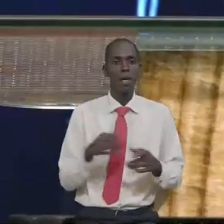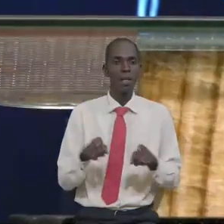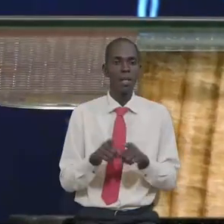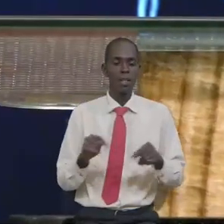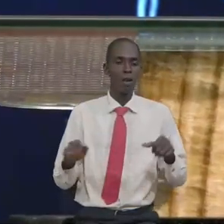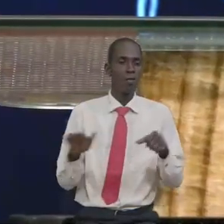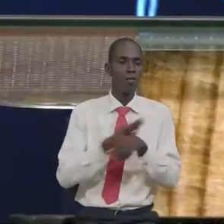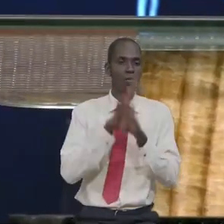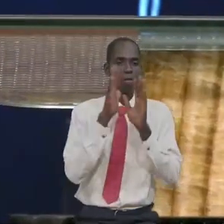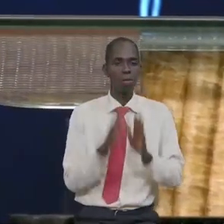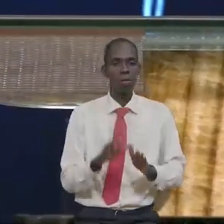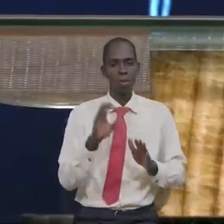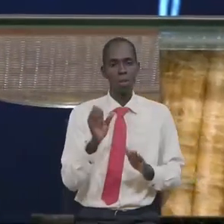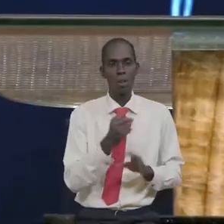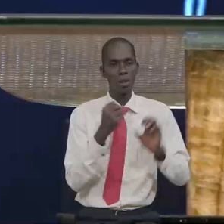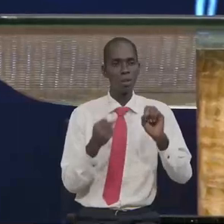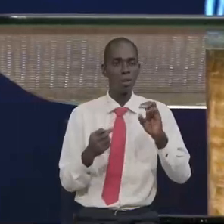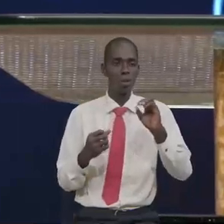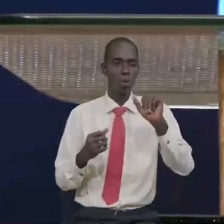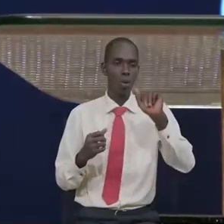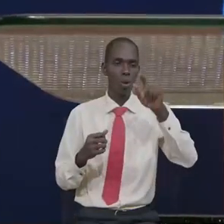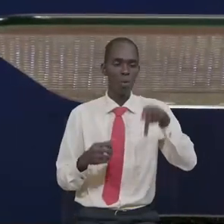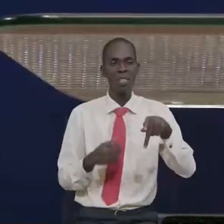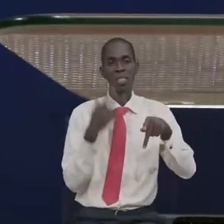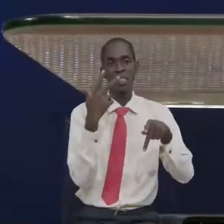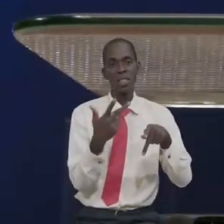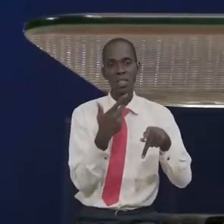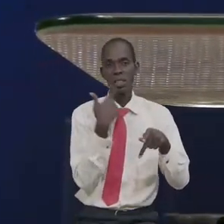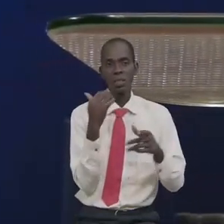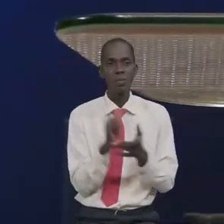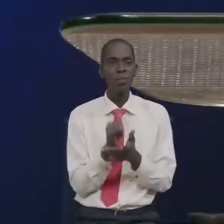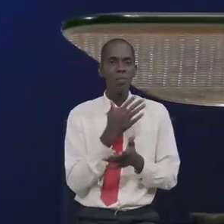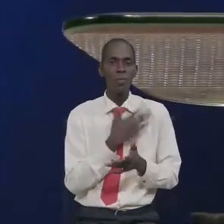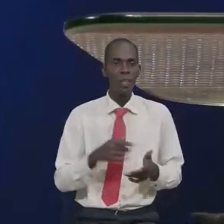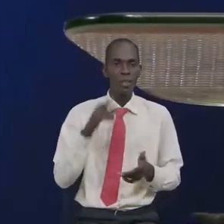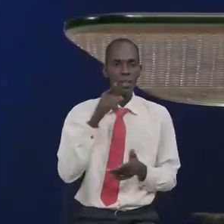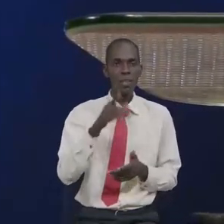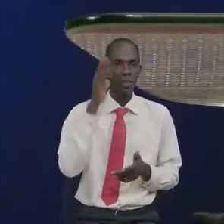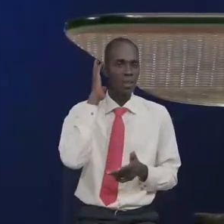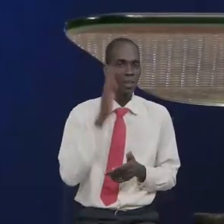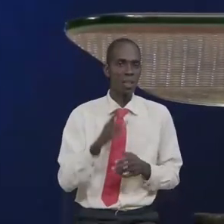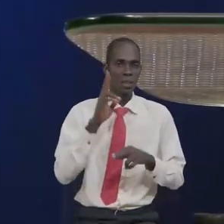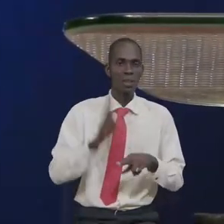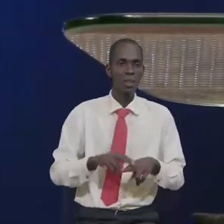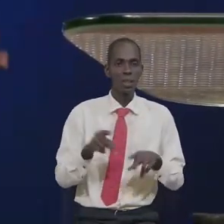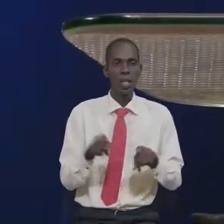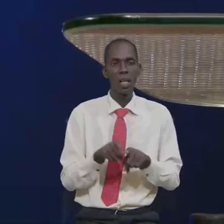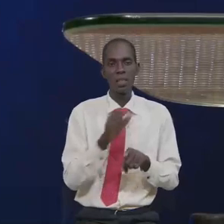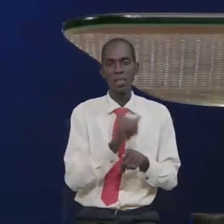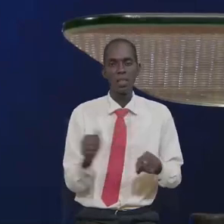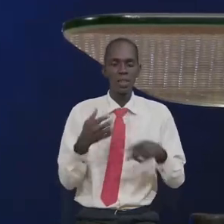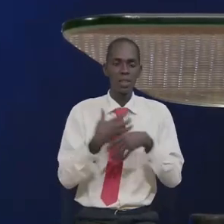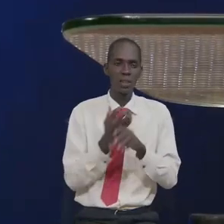la potasse des foulons. Verset 3. Il s'assiera, fondra et